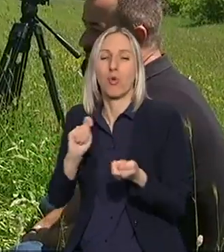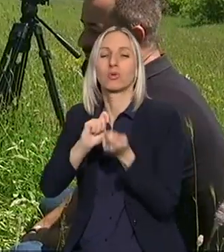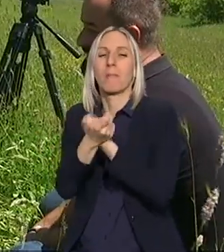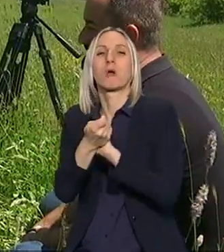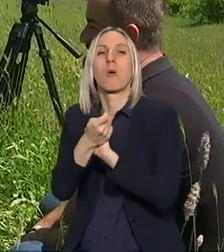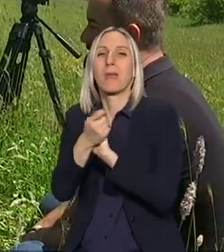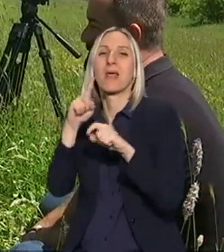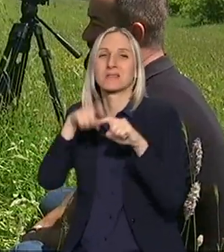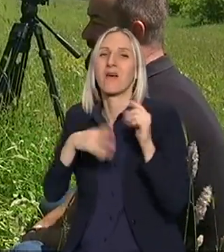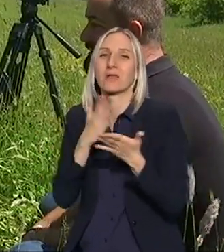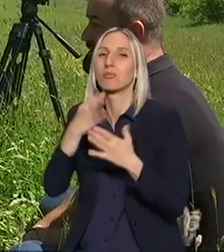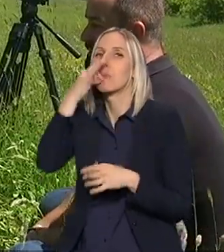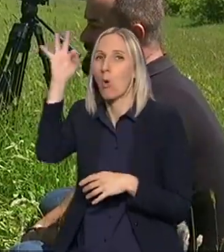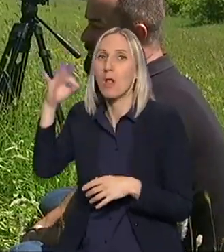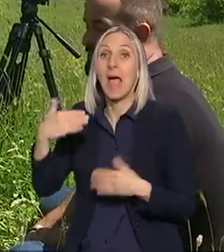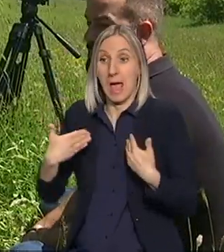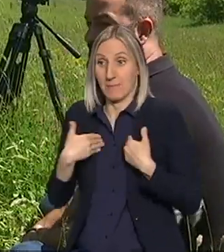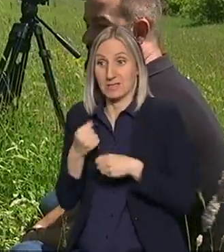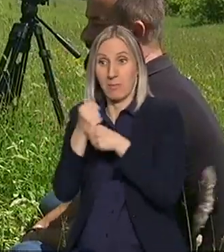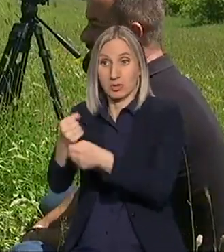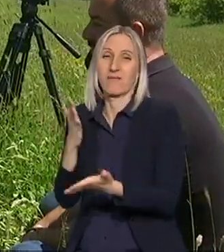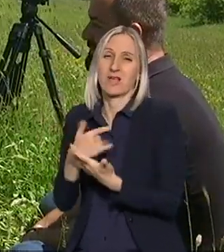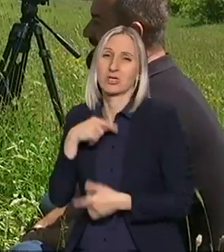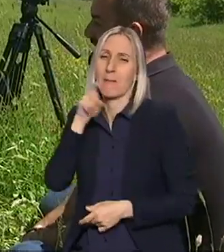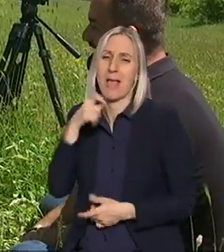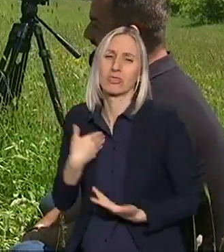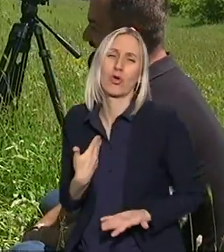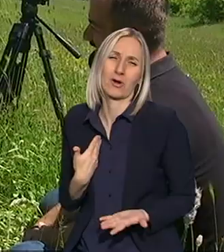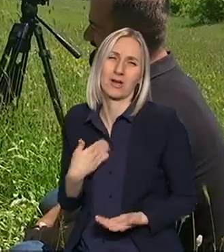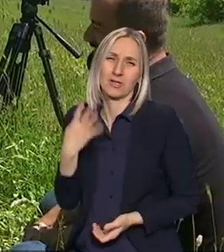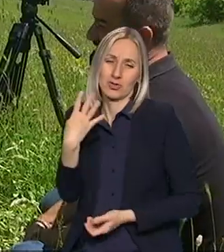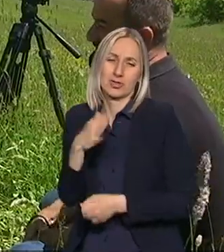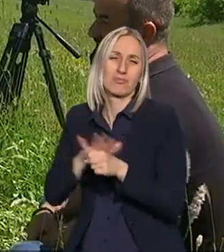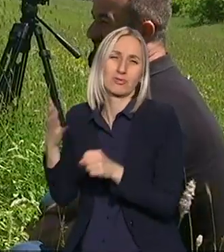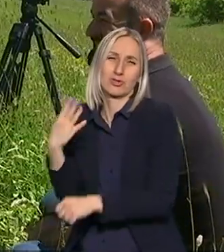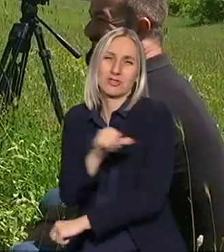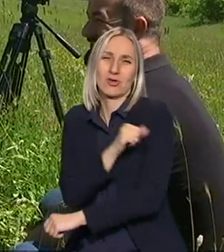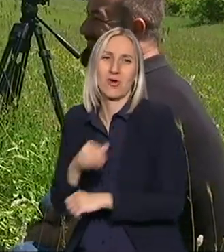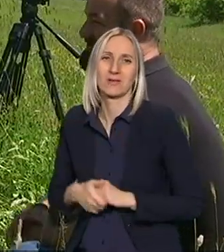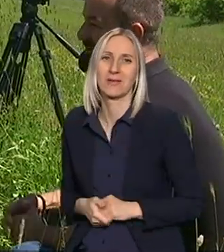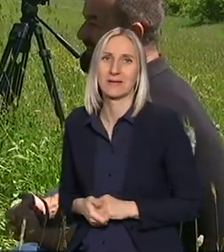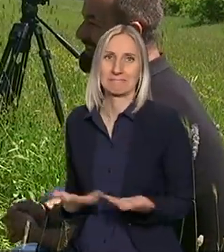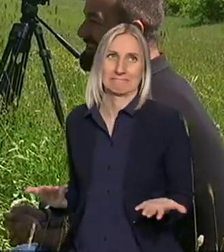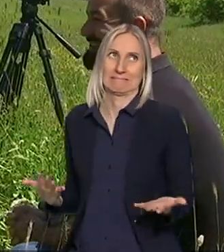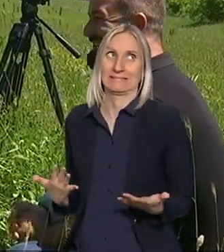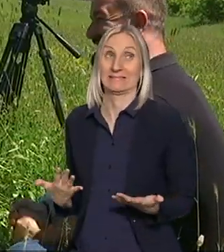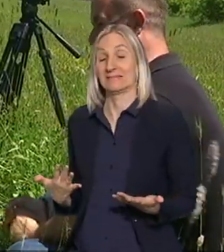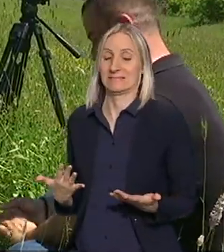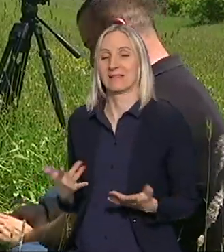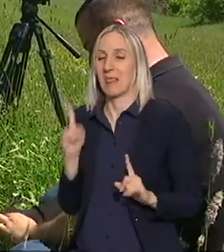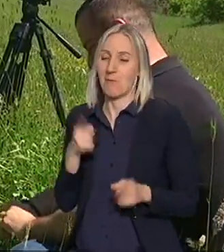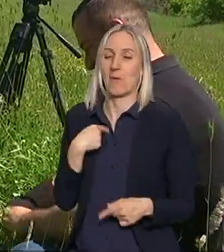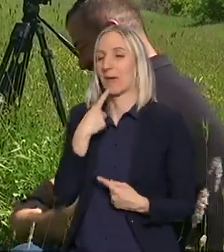podrška. Pošto Arijan kaže da smo već omatorili 40 pune. Da. Nismo baš morali nismo godine da